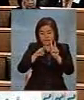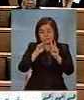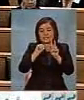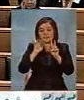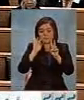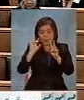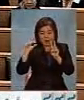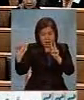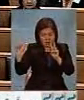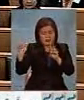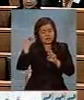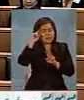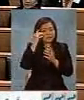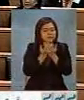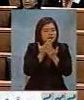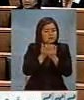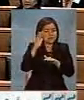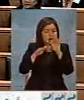ทคิดเป็น